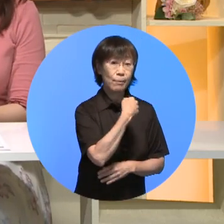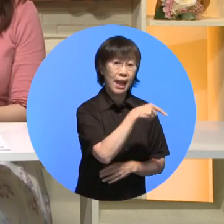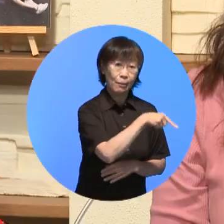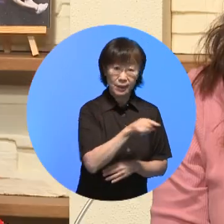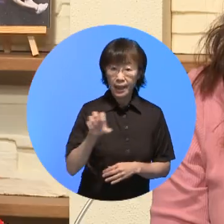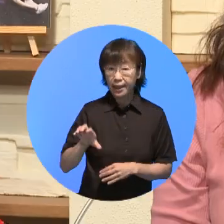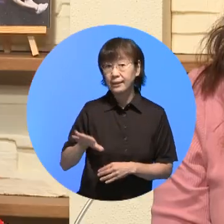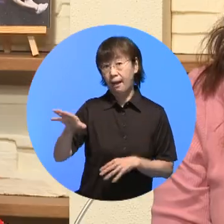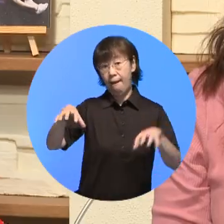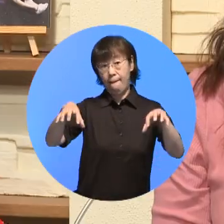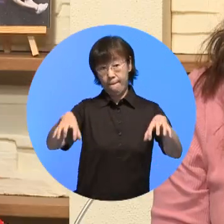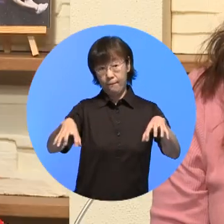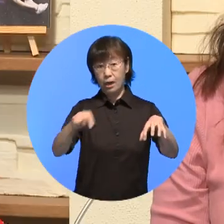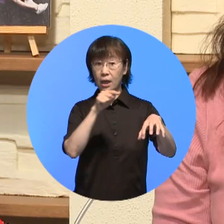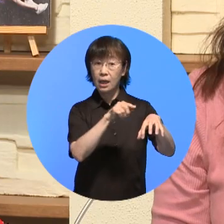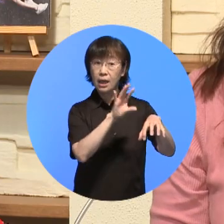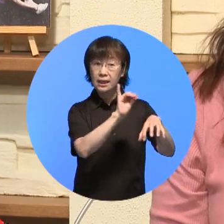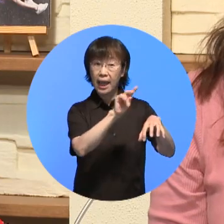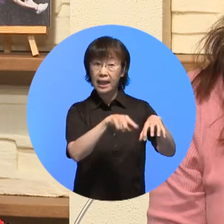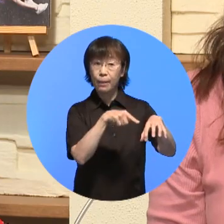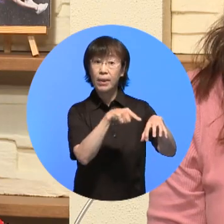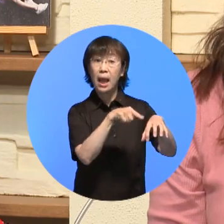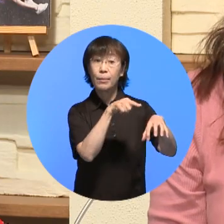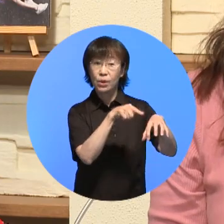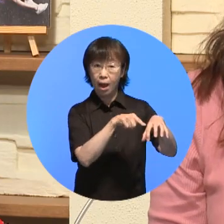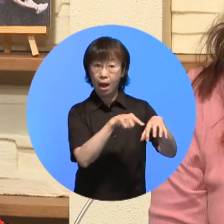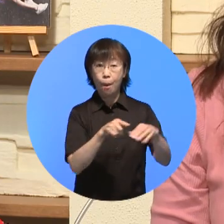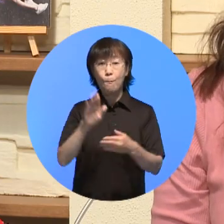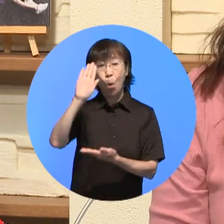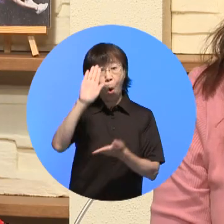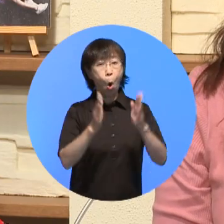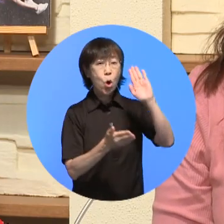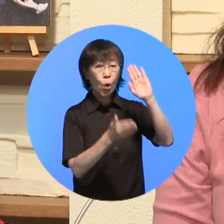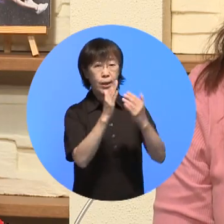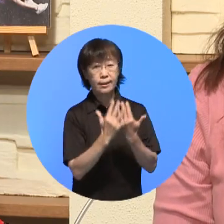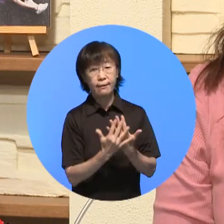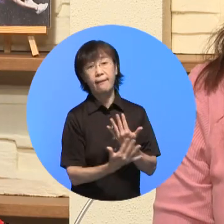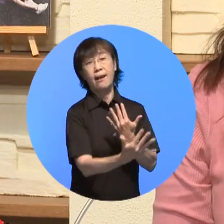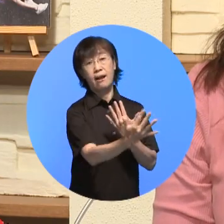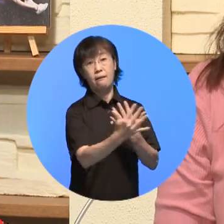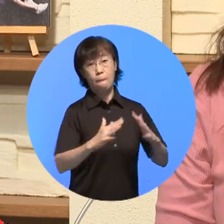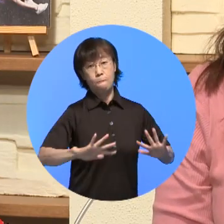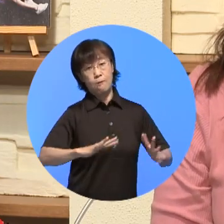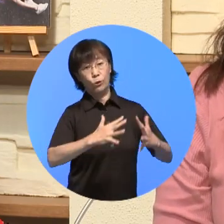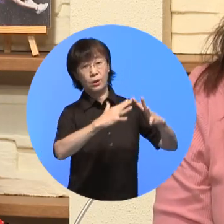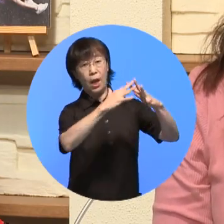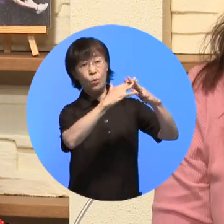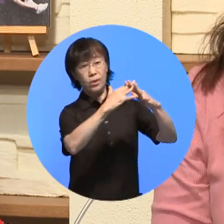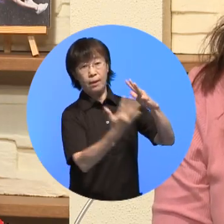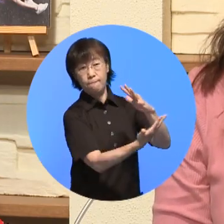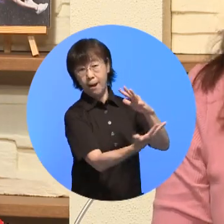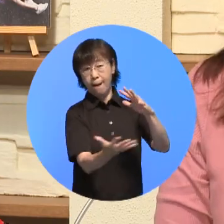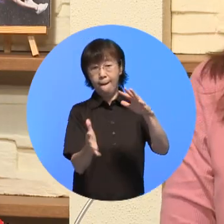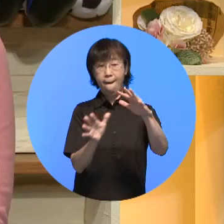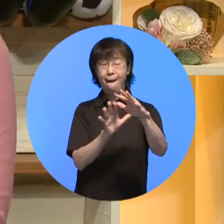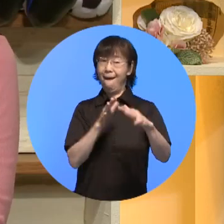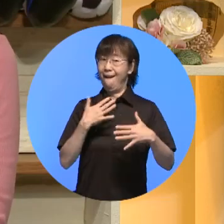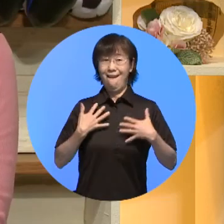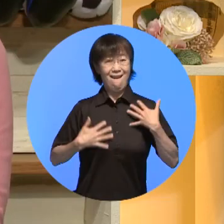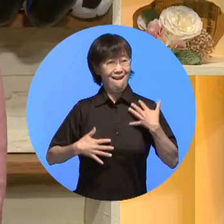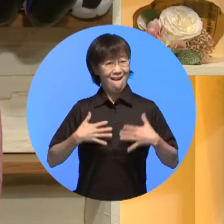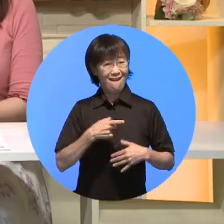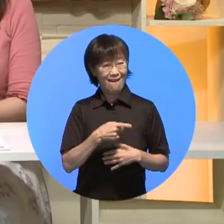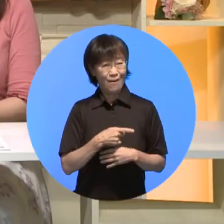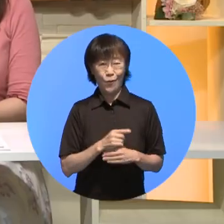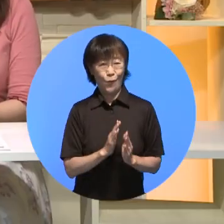けれども千里南会場の方では恒例の大盆踊り大会巨大ぐ組んでやりますからもうどれも楽しみだねそうです